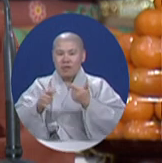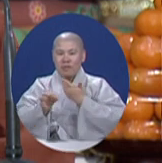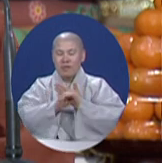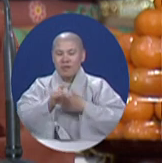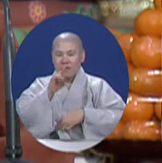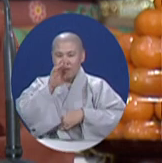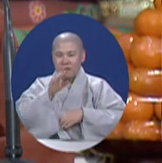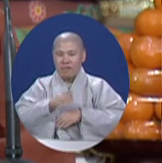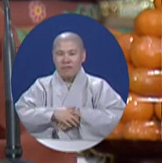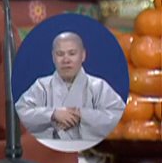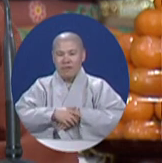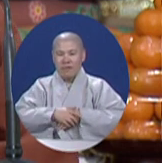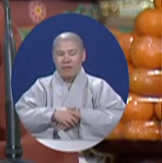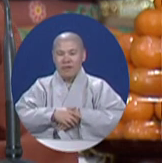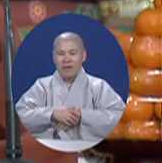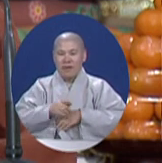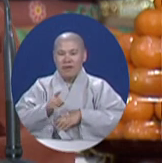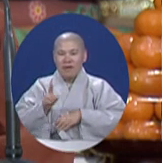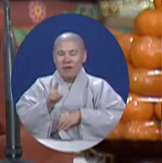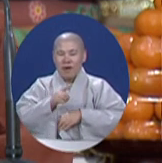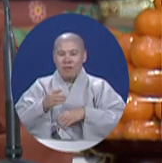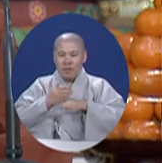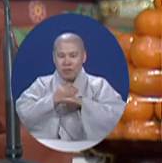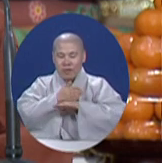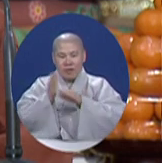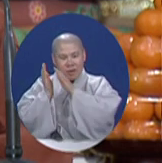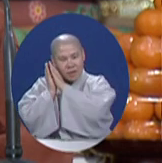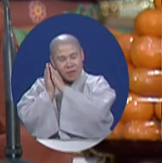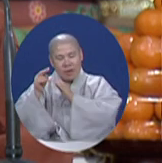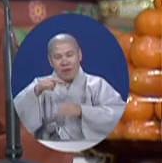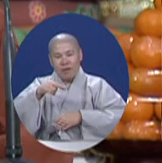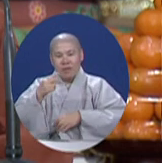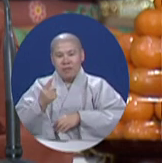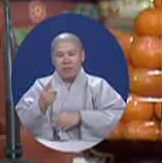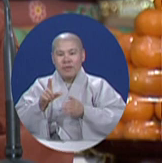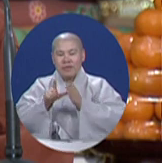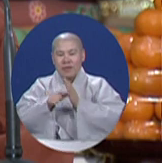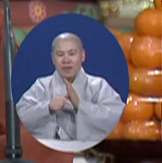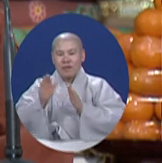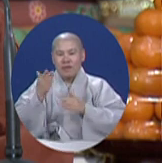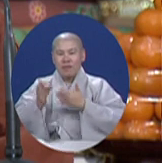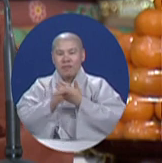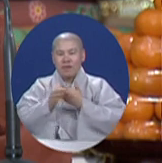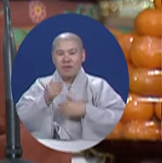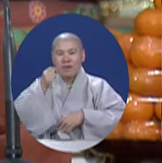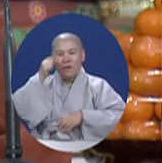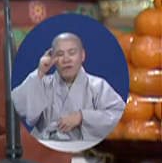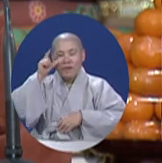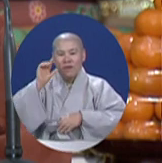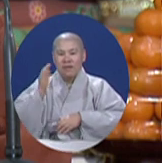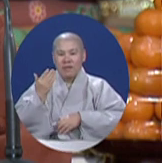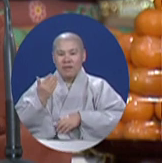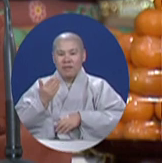납니다. 그러니까 아무리 늦게 자도 그 시간에는 세상 없어도 일어나야